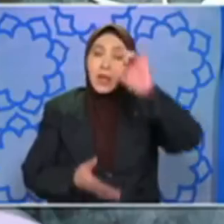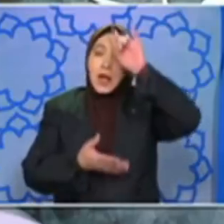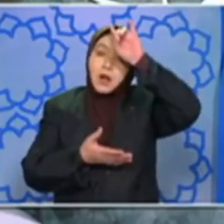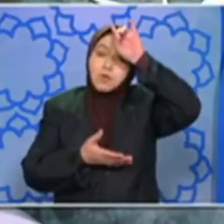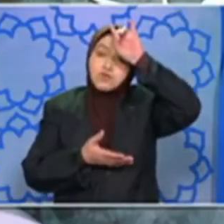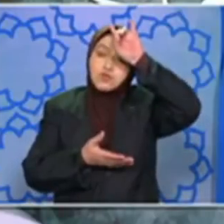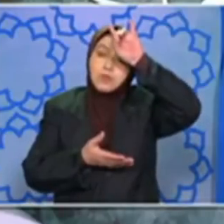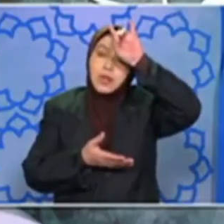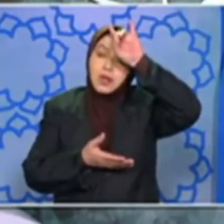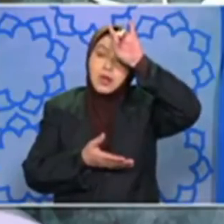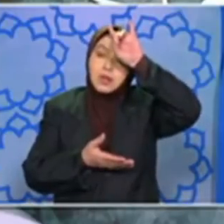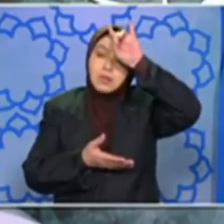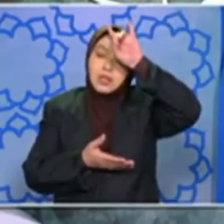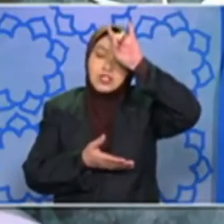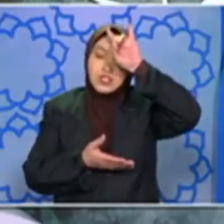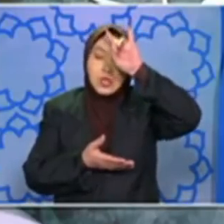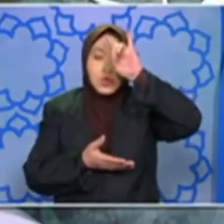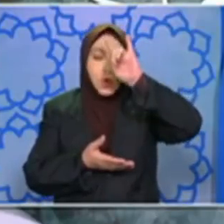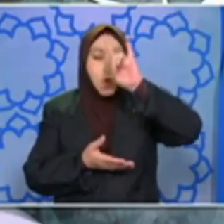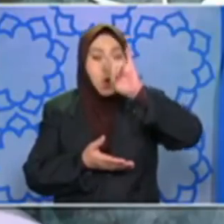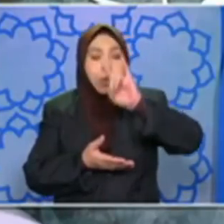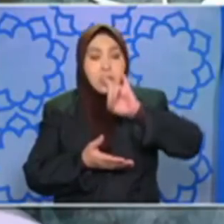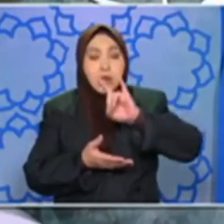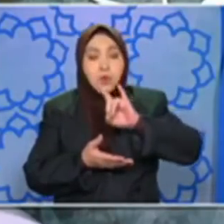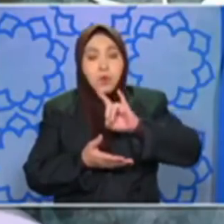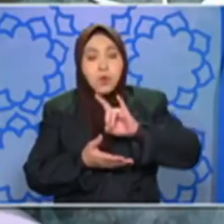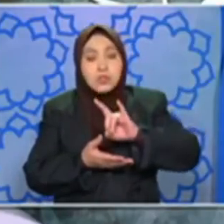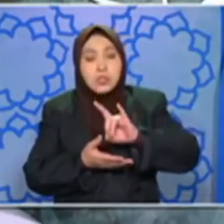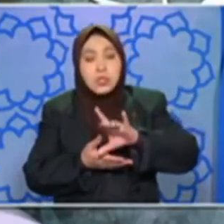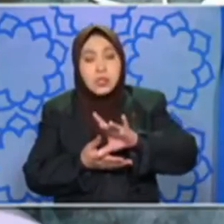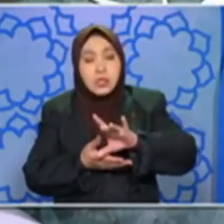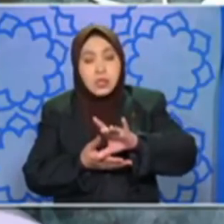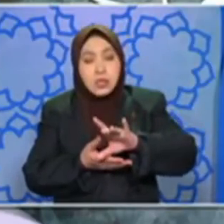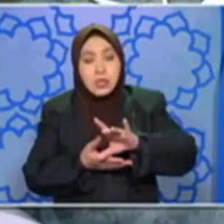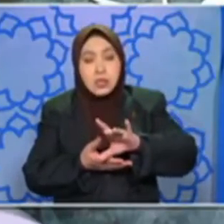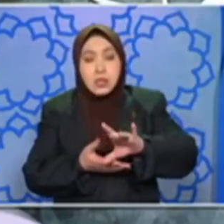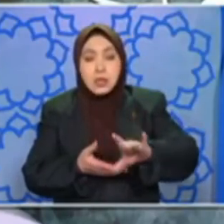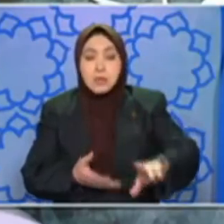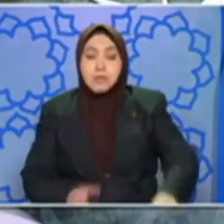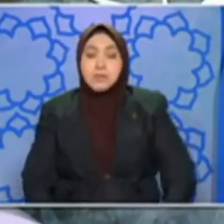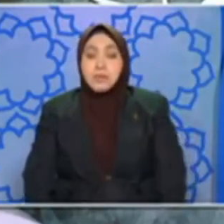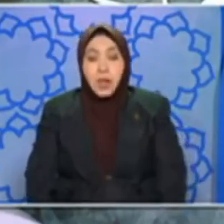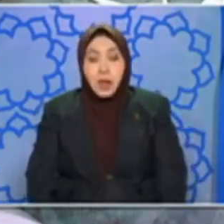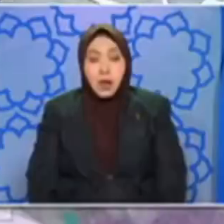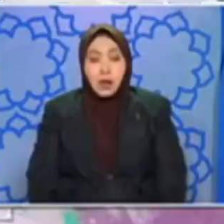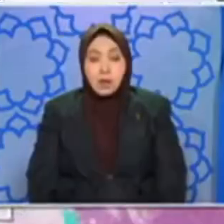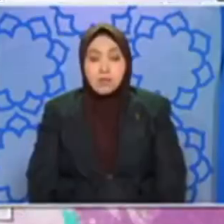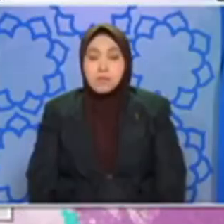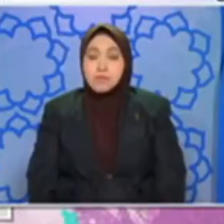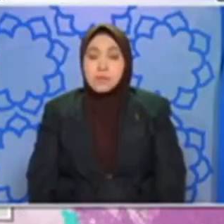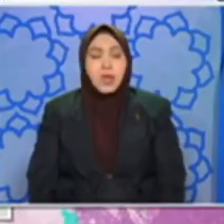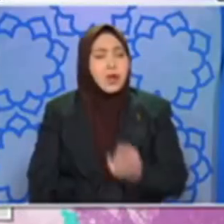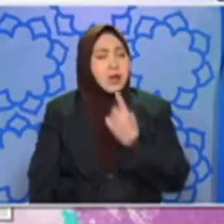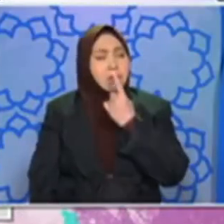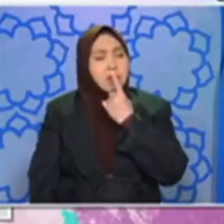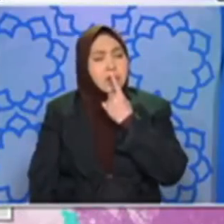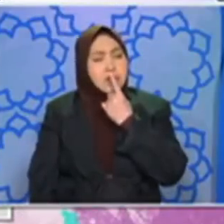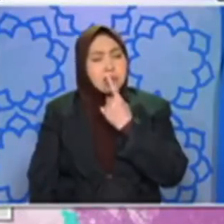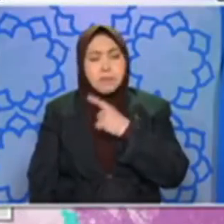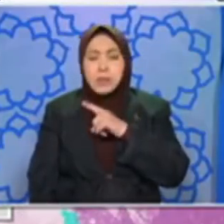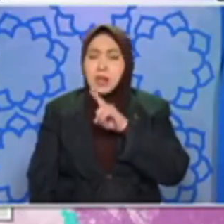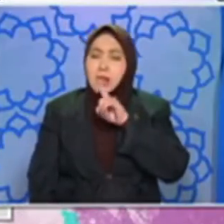A'udzu billahi minasy syaithanir rajim. بسم